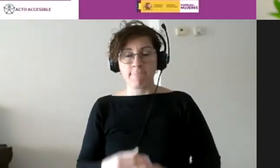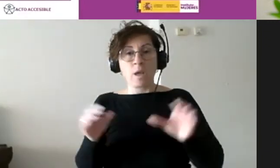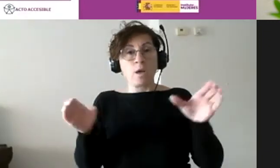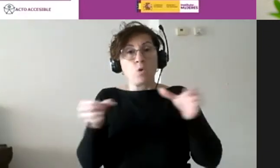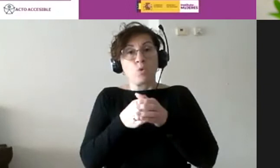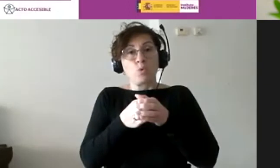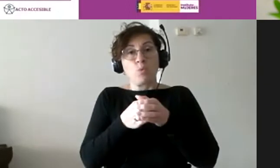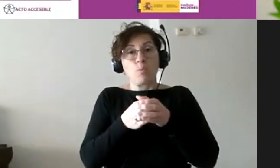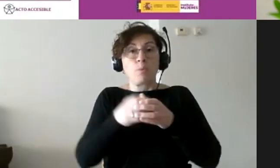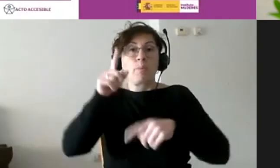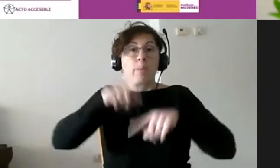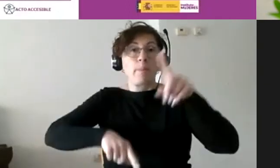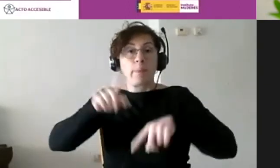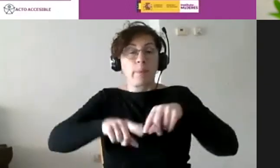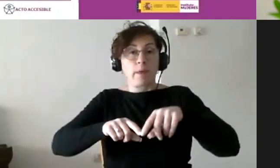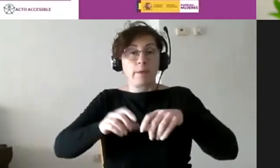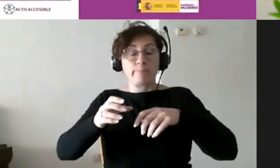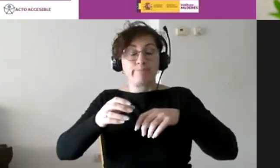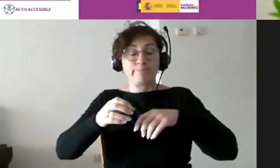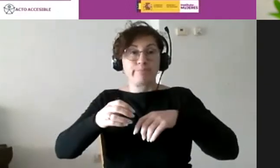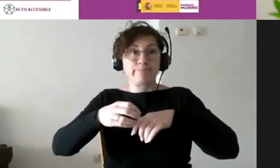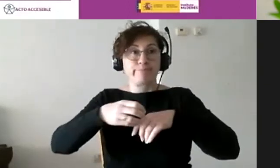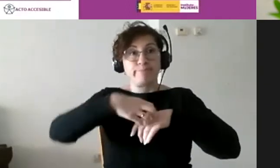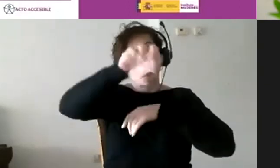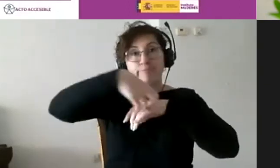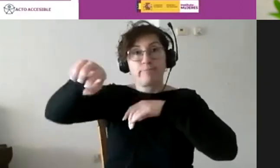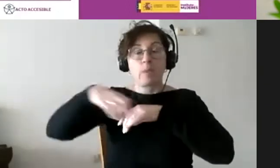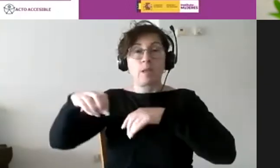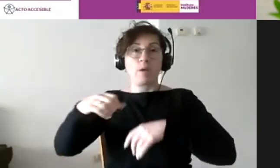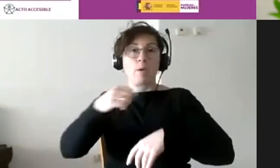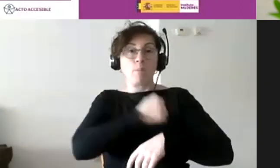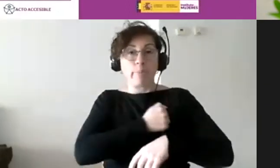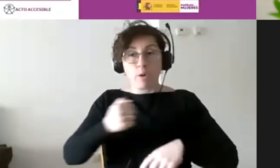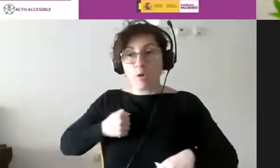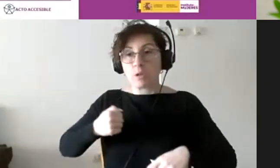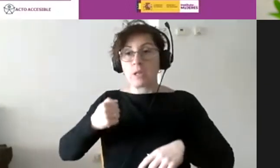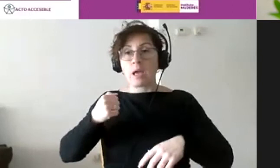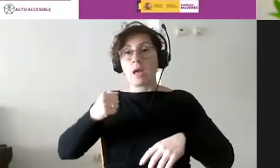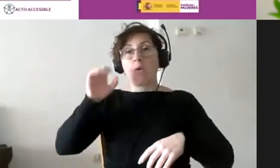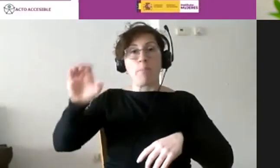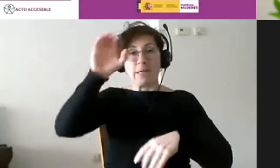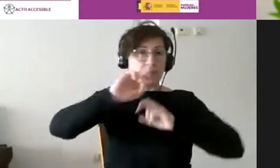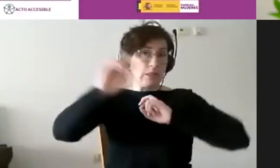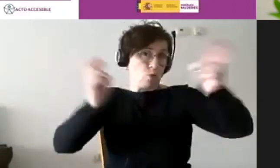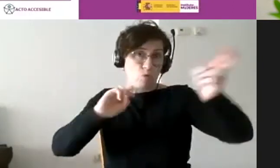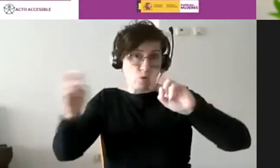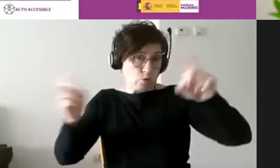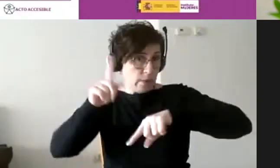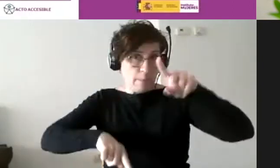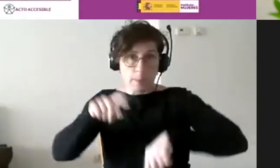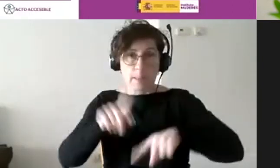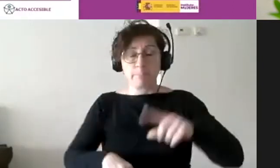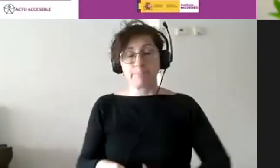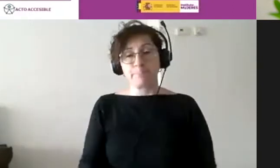Ангелина. Наверное, необходимо сегодня где-то нашей организации, Национальной